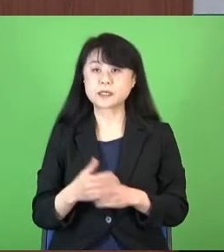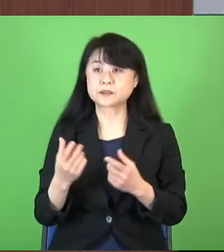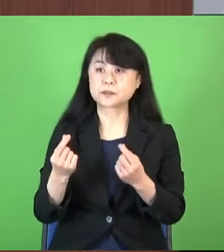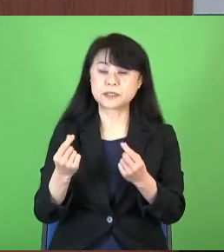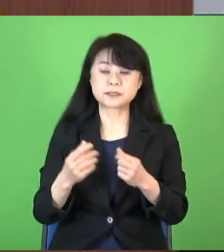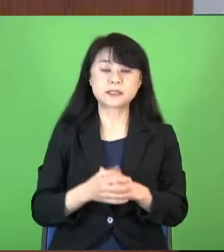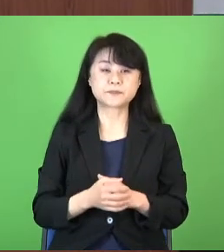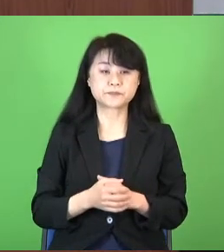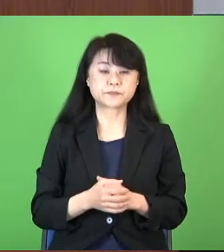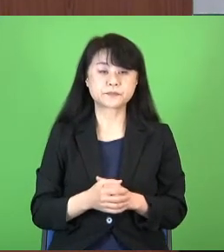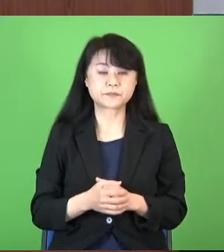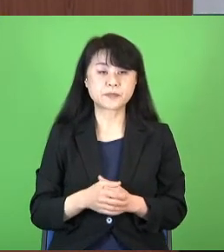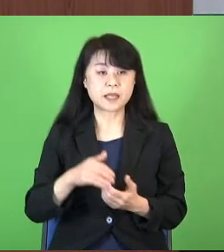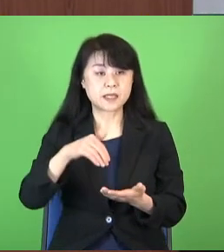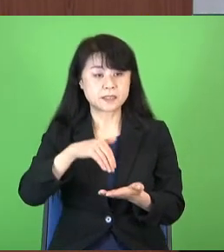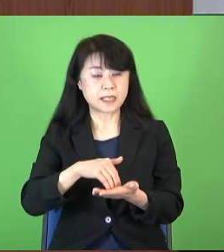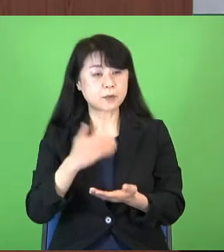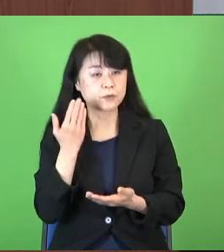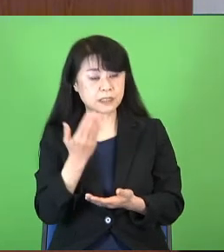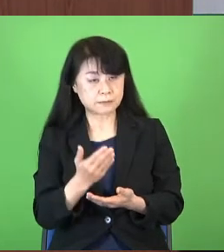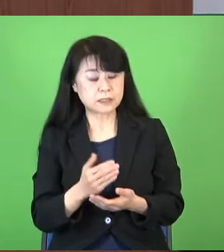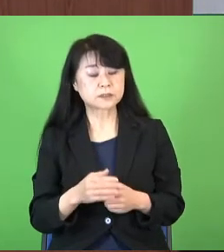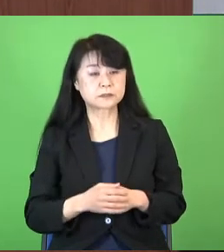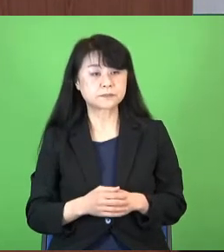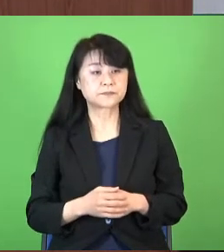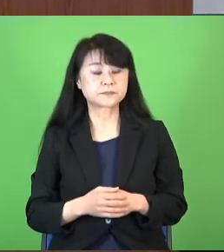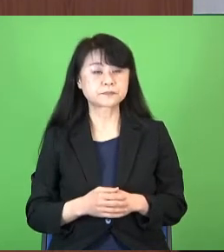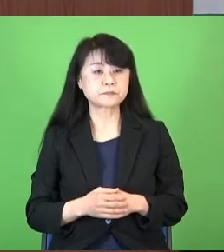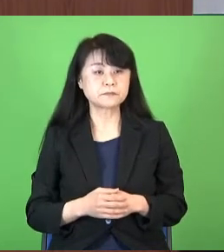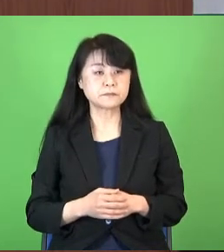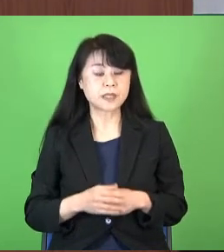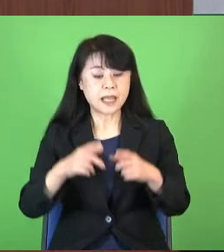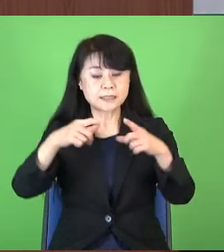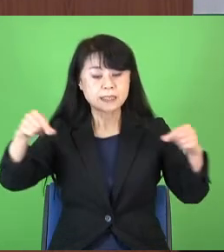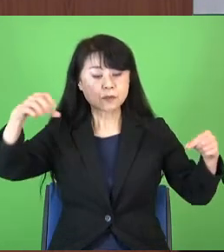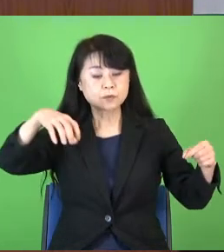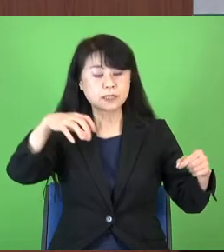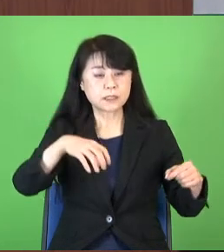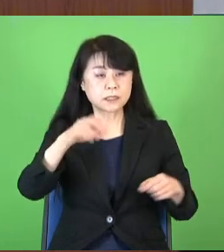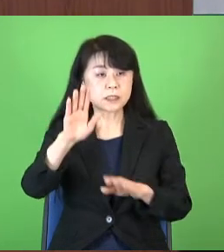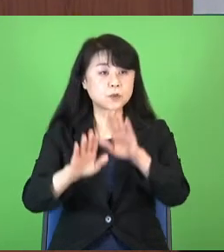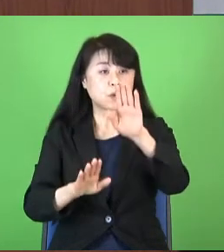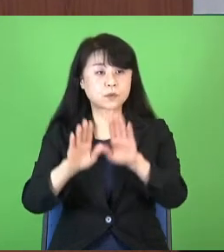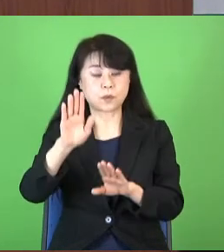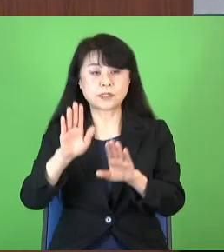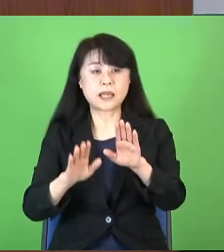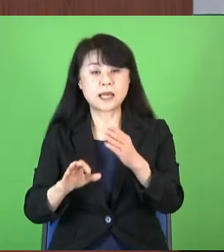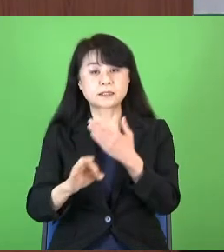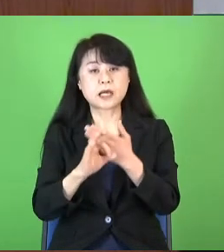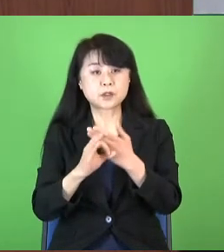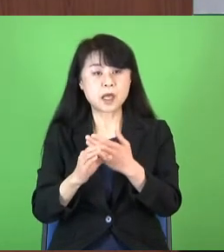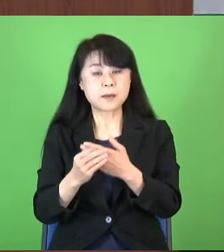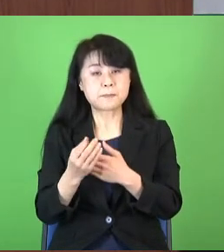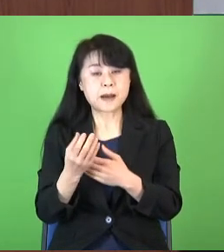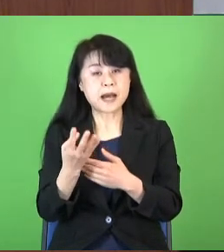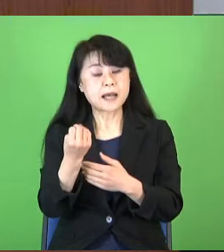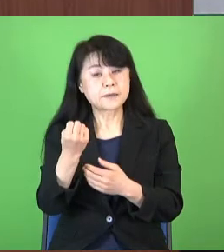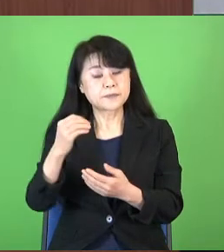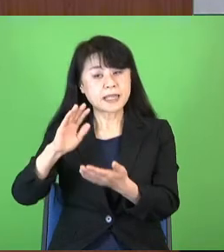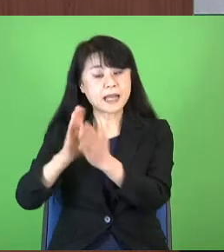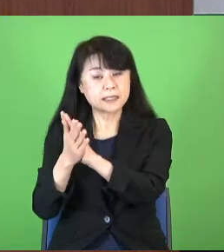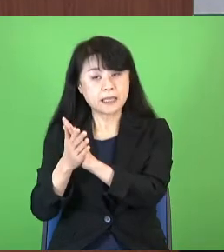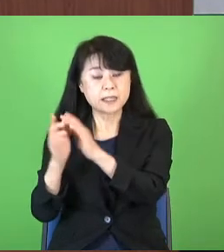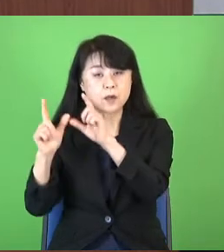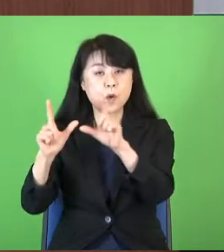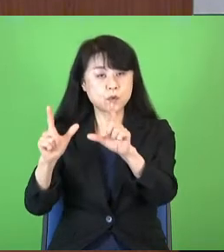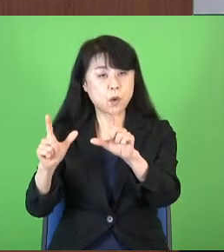最後にすいませんもし数字を持ちであればということできるんですけども全国的な状況として例えば何軒の公表をもうず